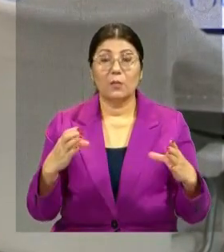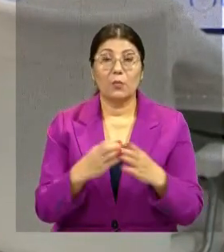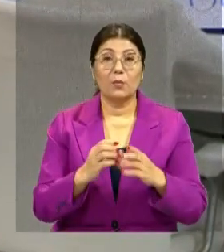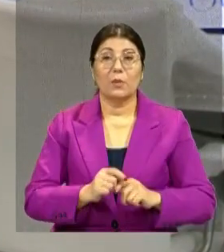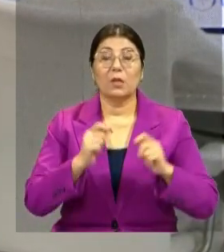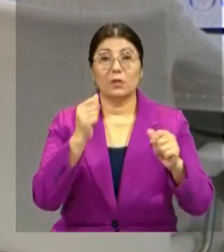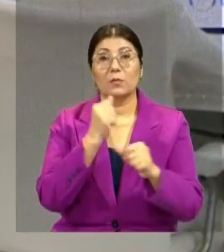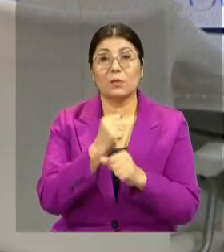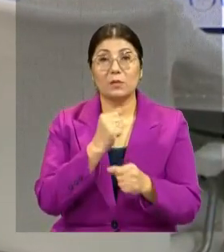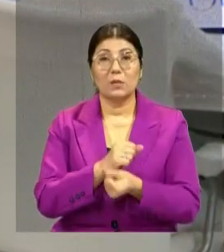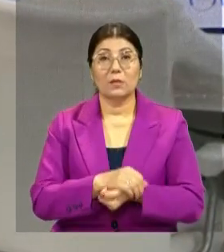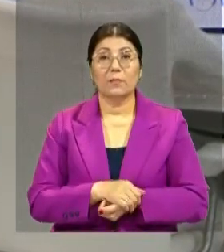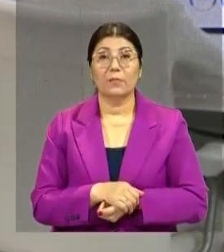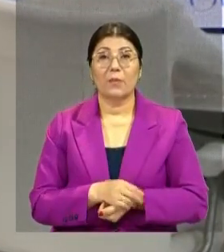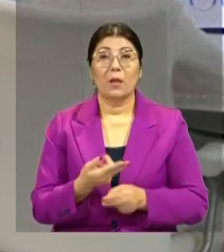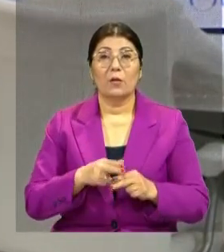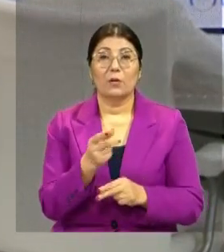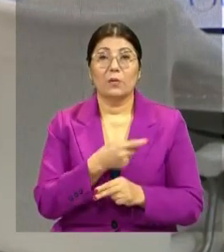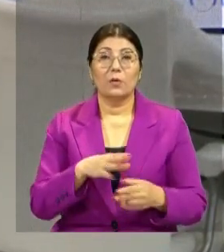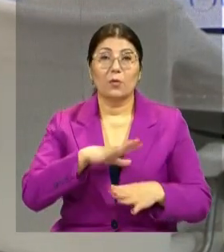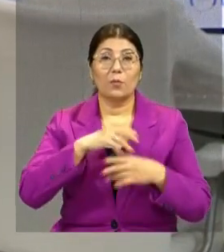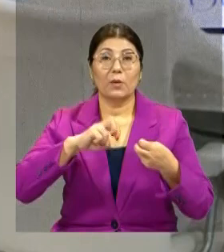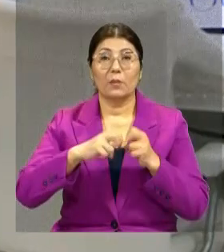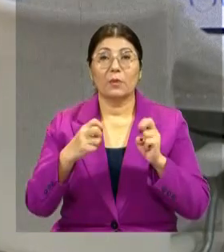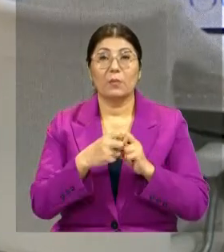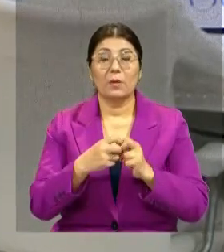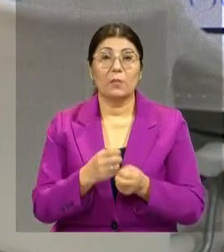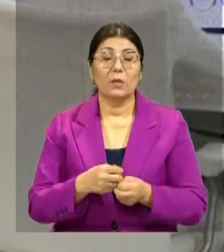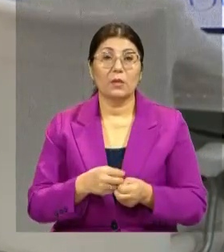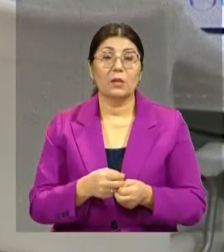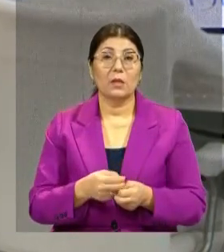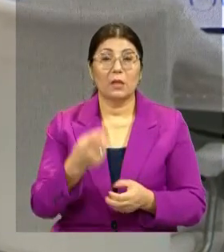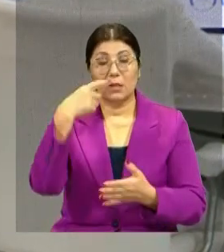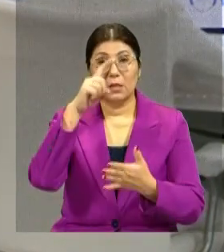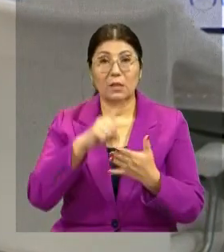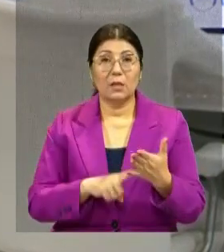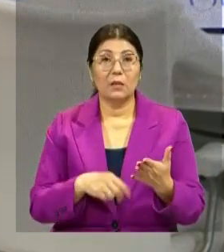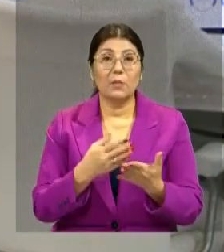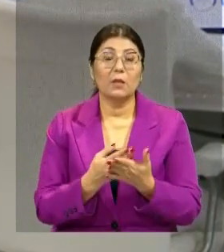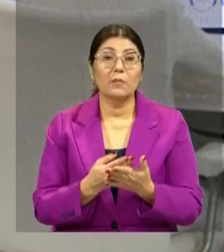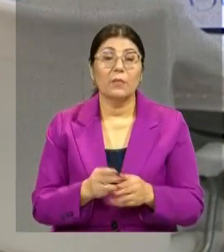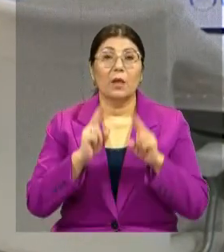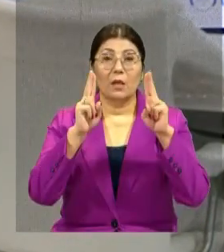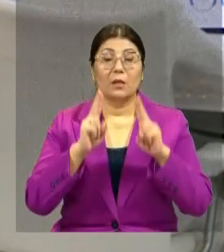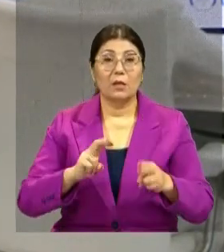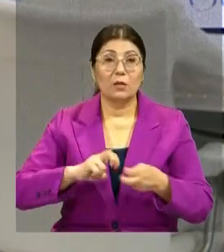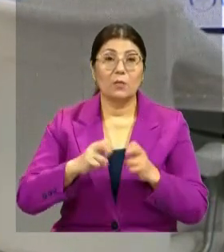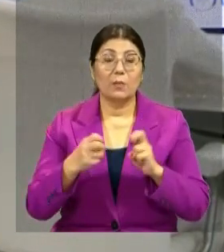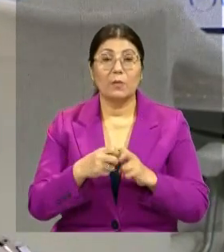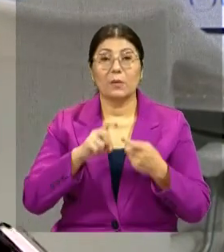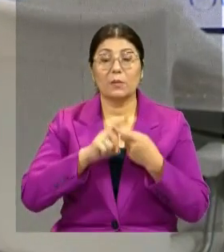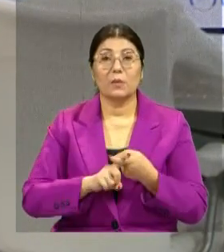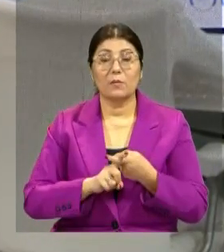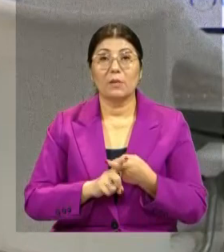жасалады дін мен дәстүр. Өйткені бізде көптеген мәселелер осы дін мен дәстүр мәселесі бойынша туындайды, яғни